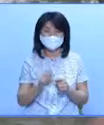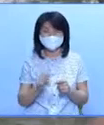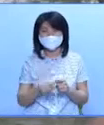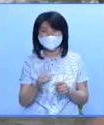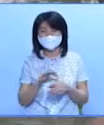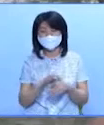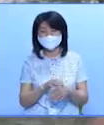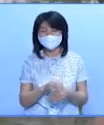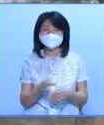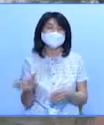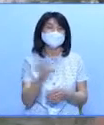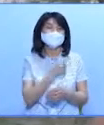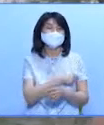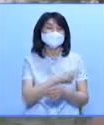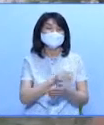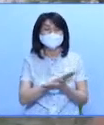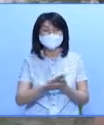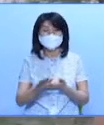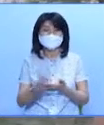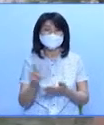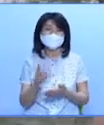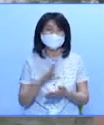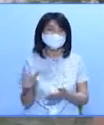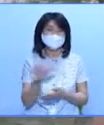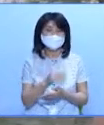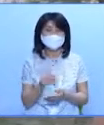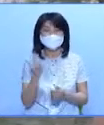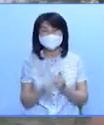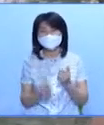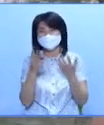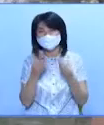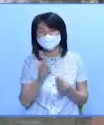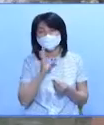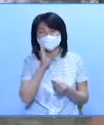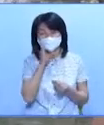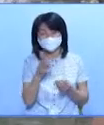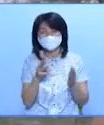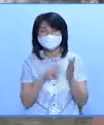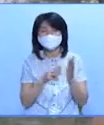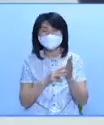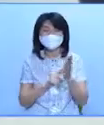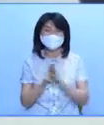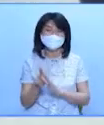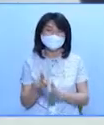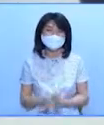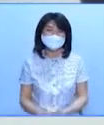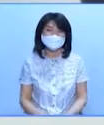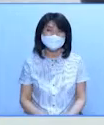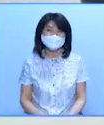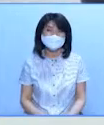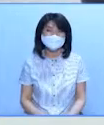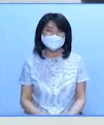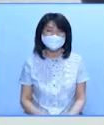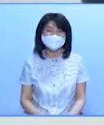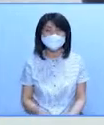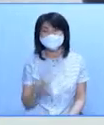жұмыстар, медициналық және механикалық бақылаудан өтеді. Бұл жұмыстар әр күн сайын таңғы уақытта жүзеге асырылады. Такси жүргізушісі